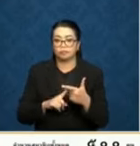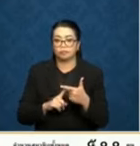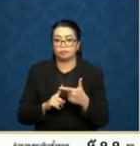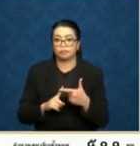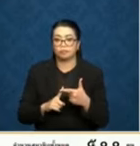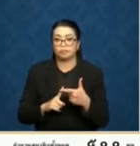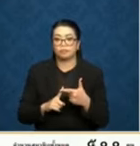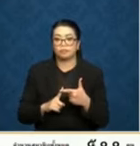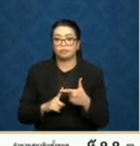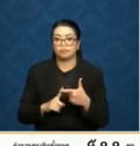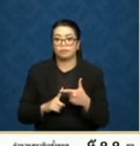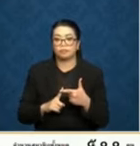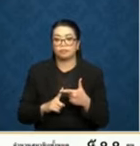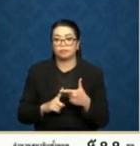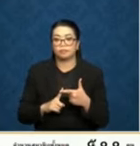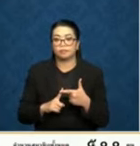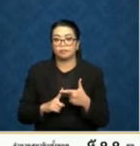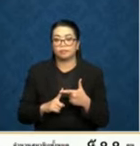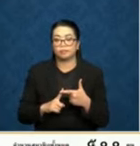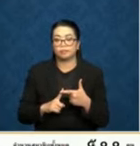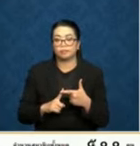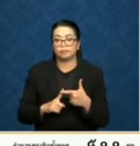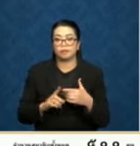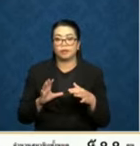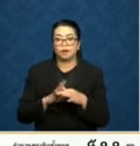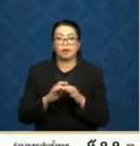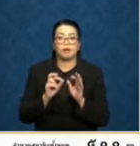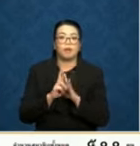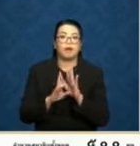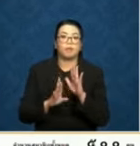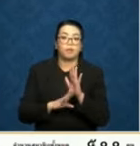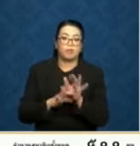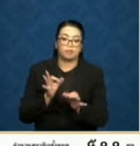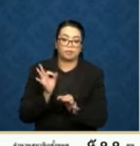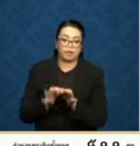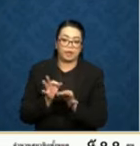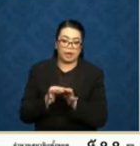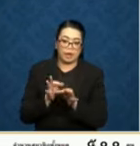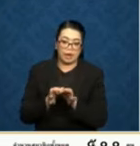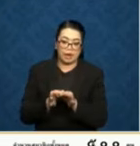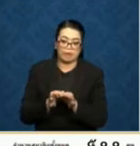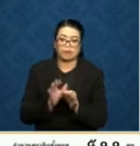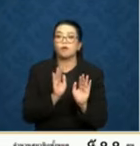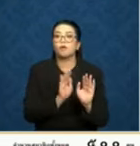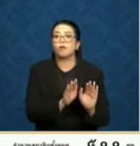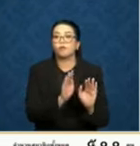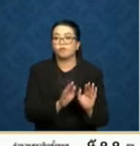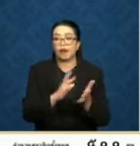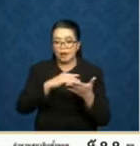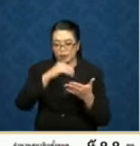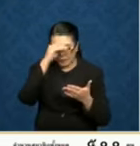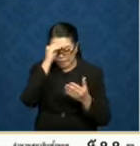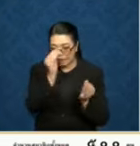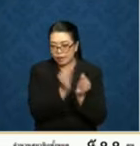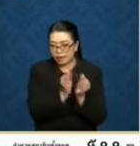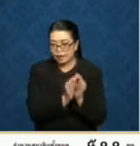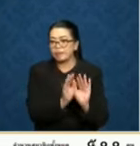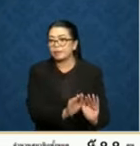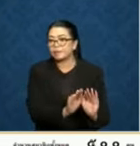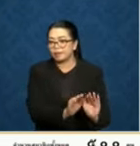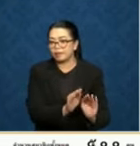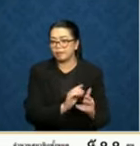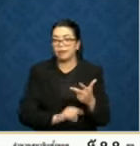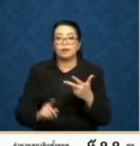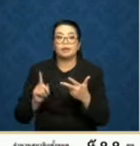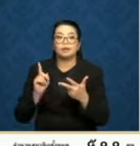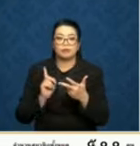เรื่องของ National Credit Bankหรือระบบธนาคารหนวยกิด และประการที่ 3 ที่จะเติมอาวุและกระติดอ